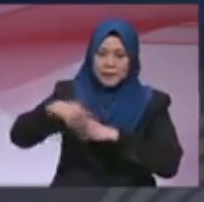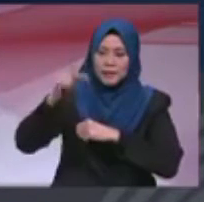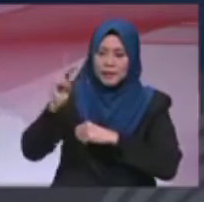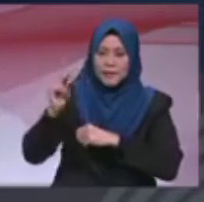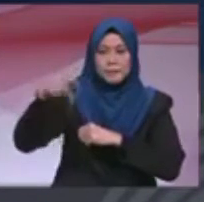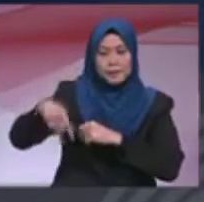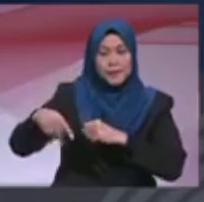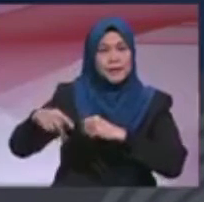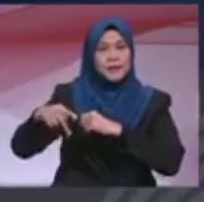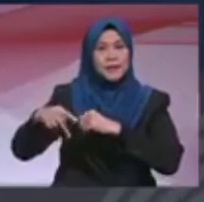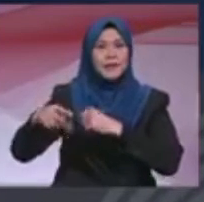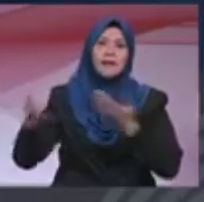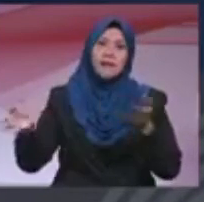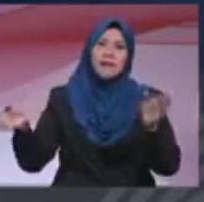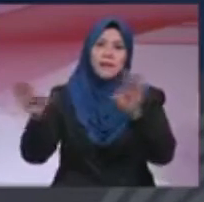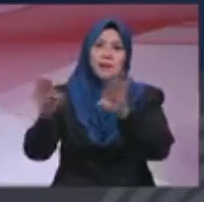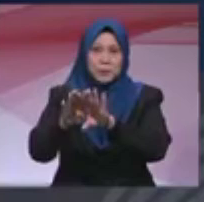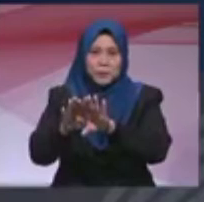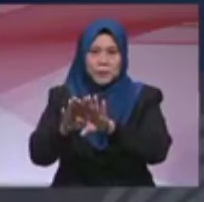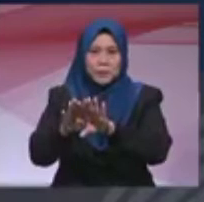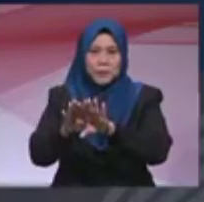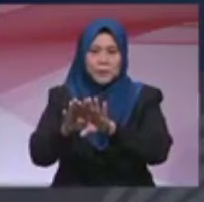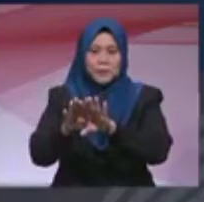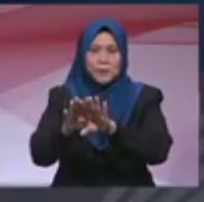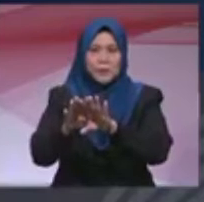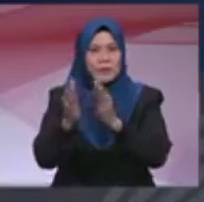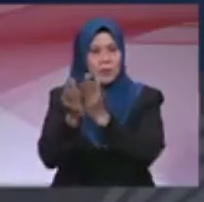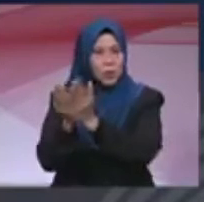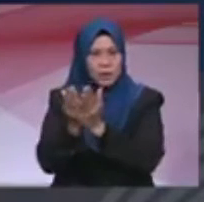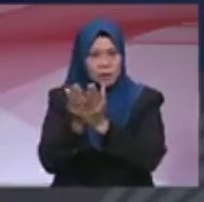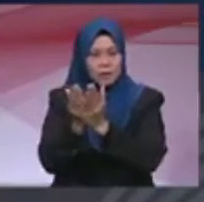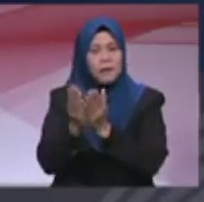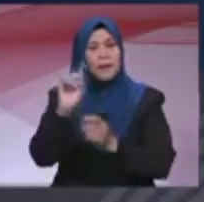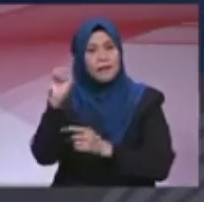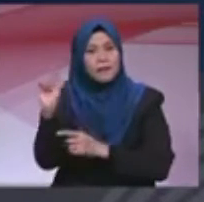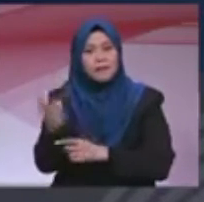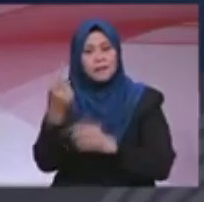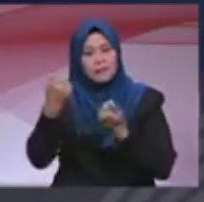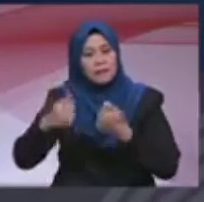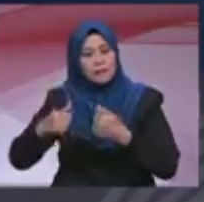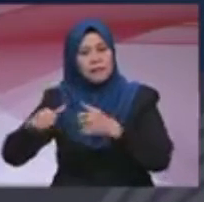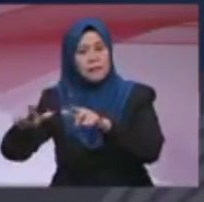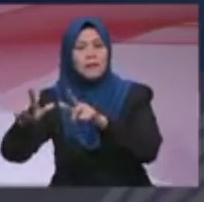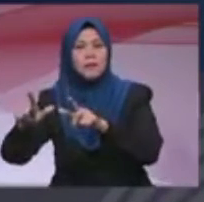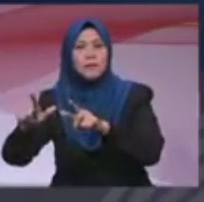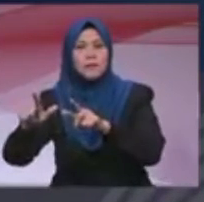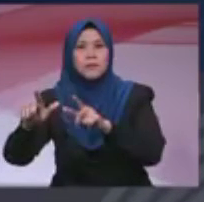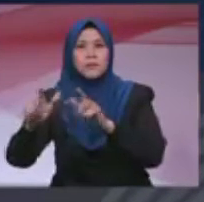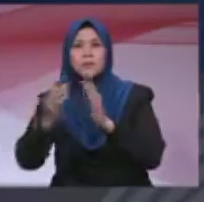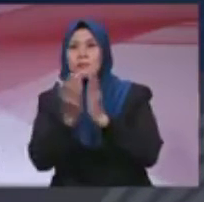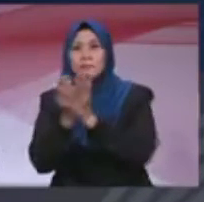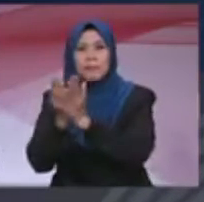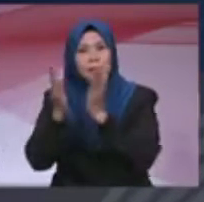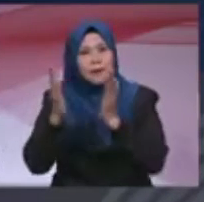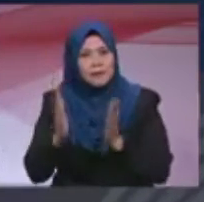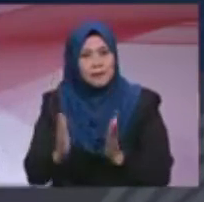PKP ditutup. Ya. Sekolah di negeri PKP ditutup hanya dibenarkan untuk